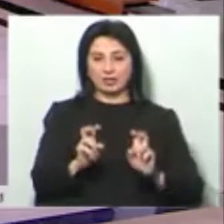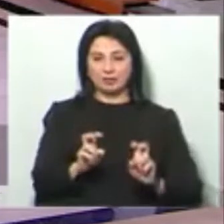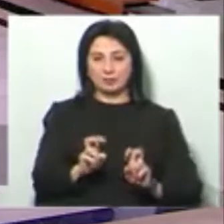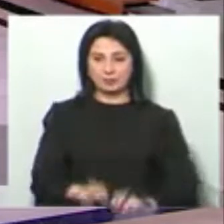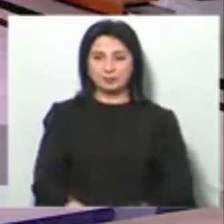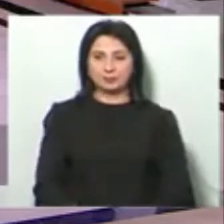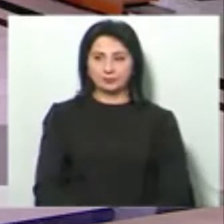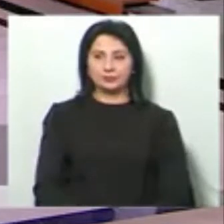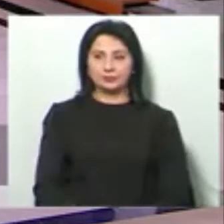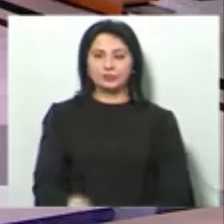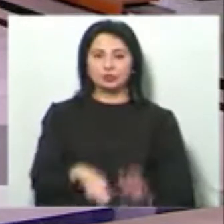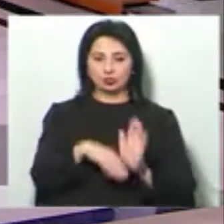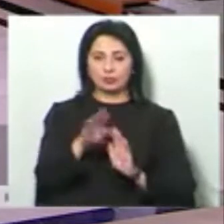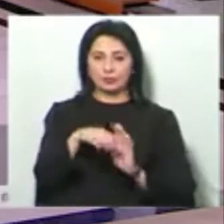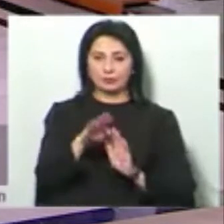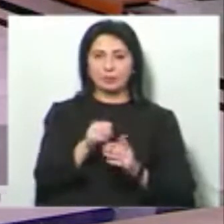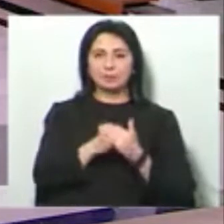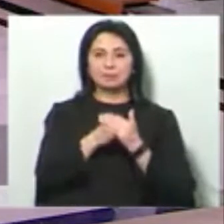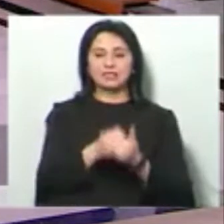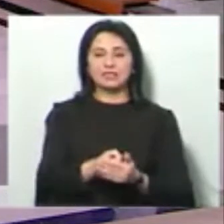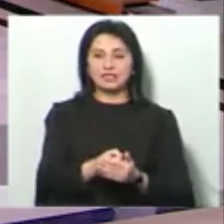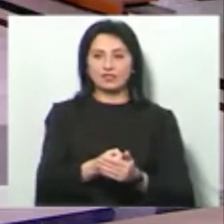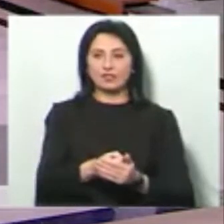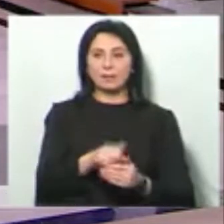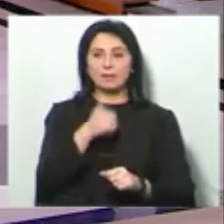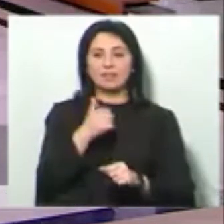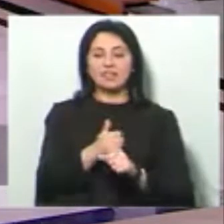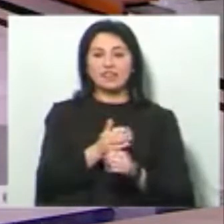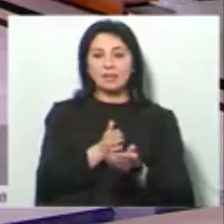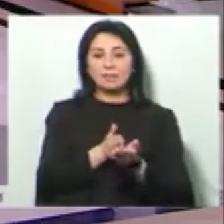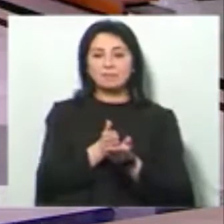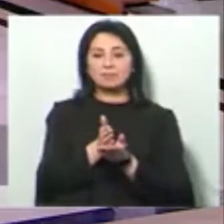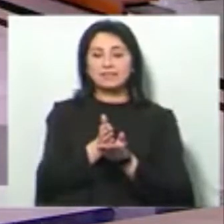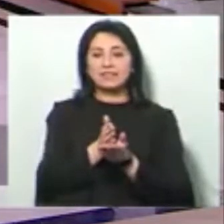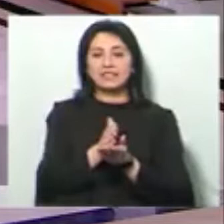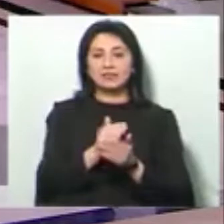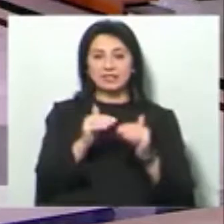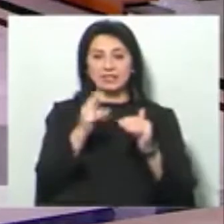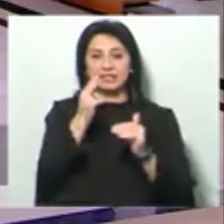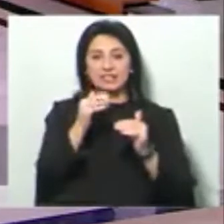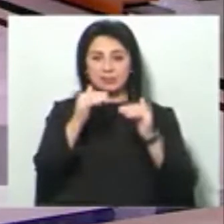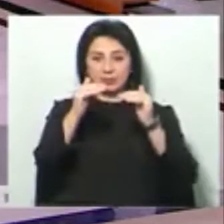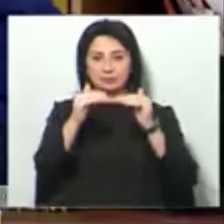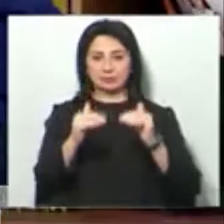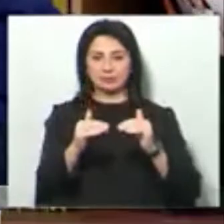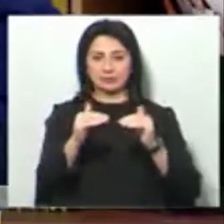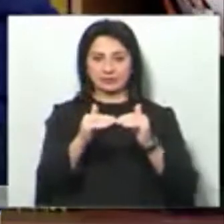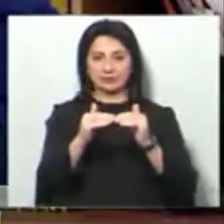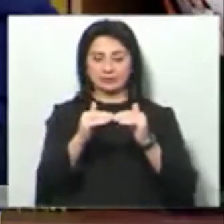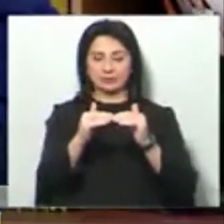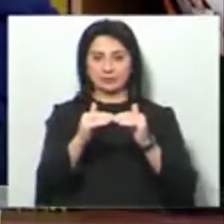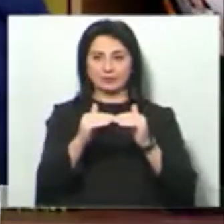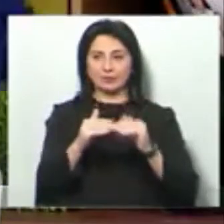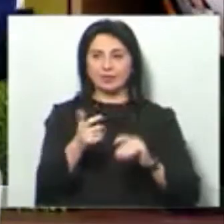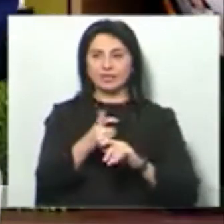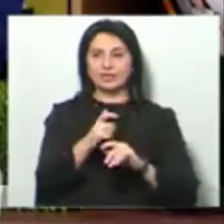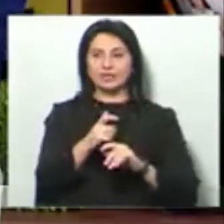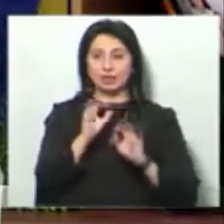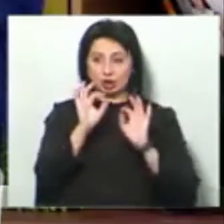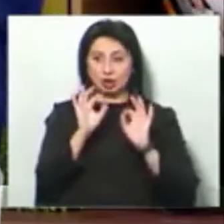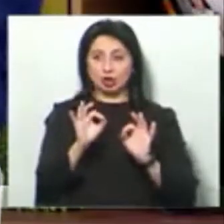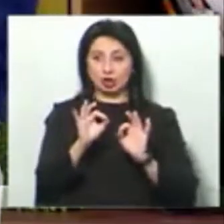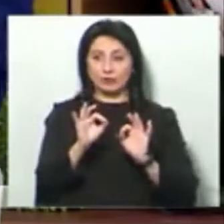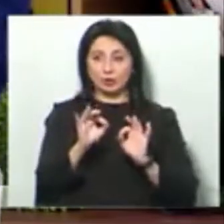თერაპიით არის მიღწეული და მთავარია იყოს მიზანი მიღწეული, რომ სამიზნე ციფრები ჰქონდეთ შენარჩუნებული. ძალიან მნიშვნელოვანია. Სწორედ თუ